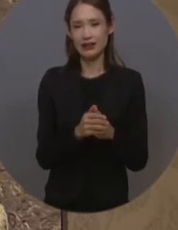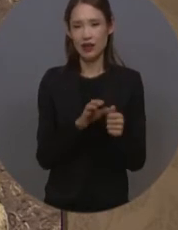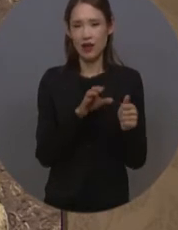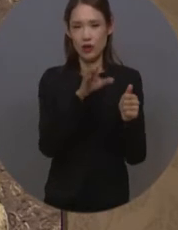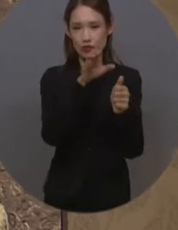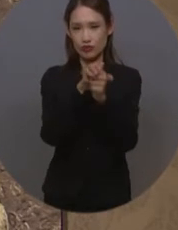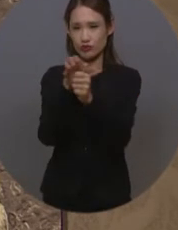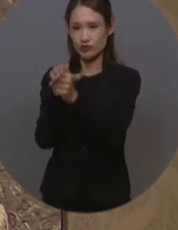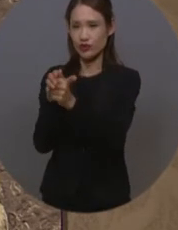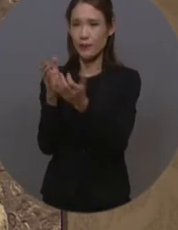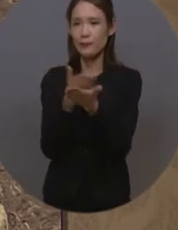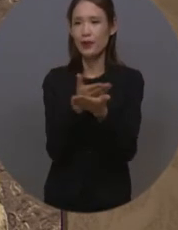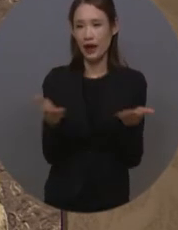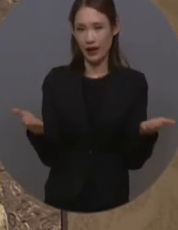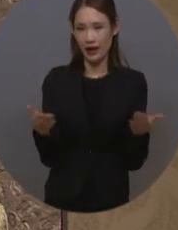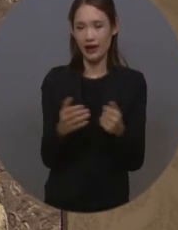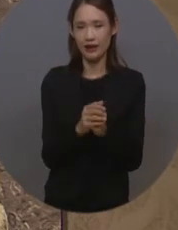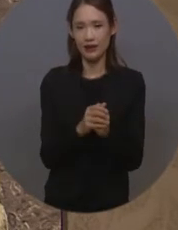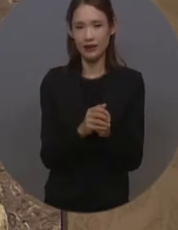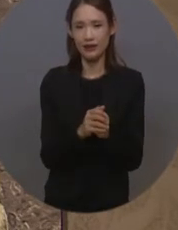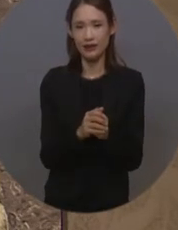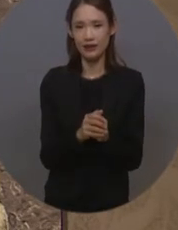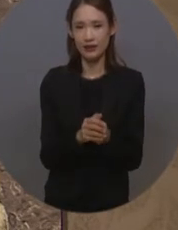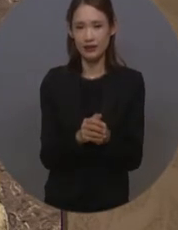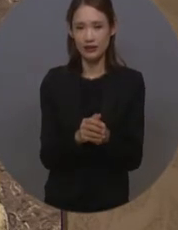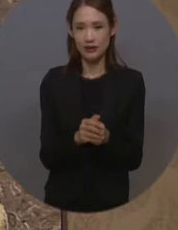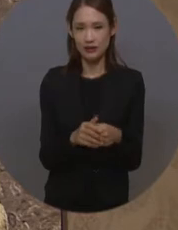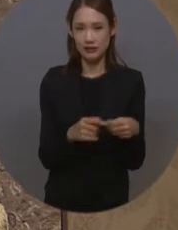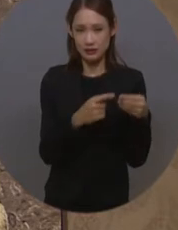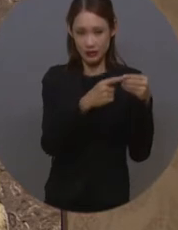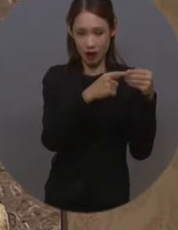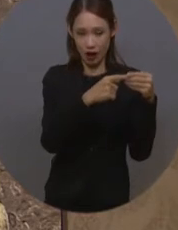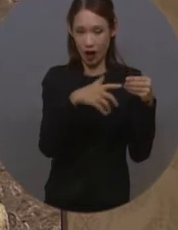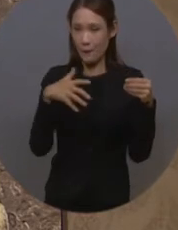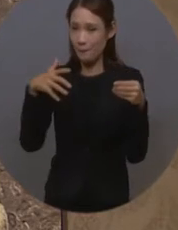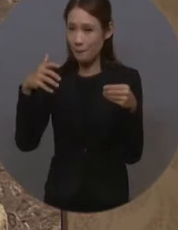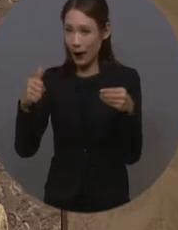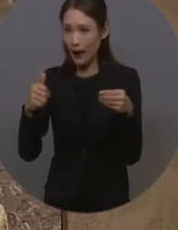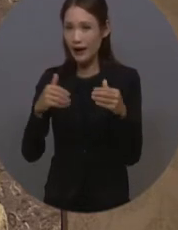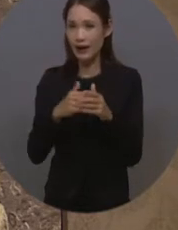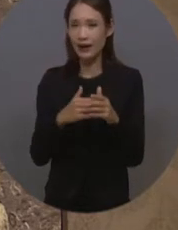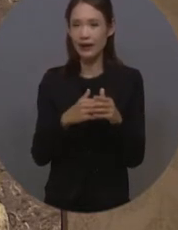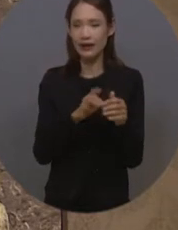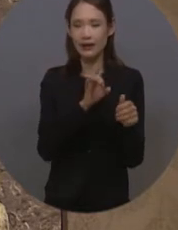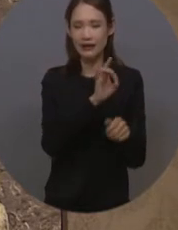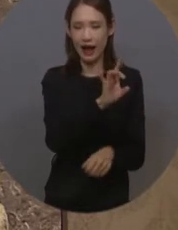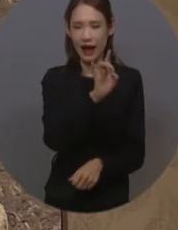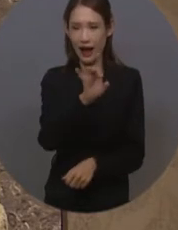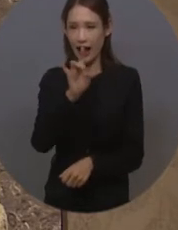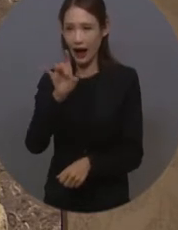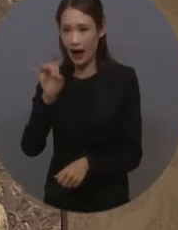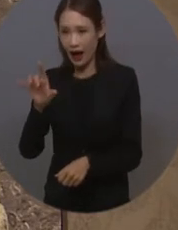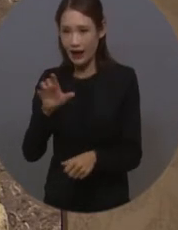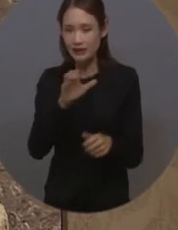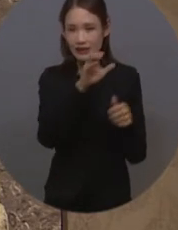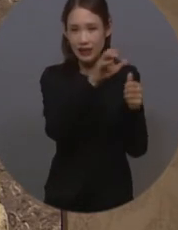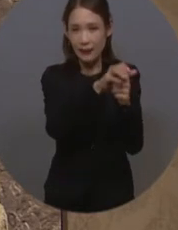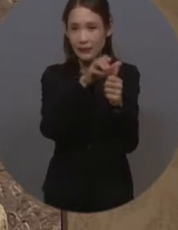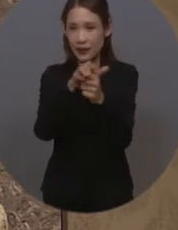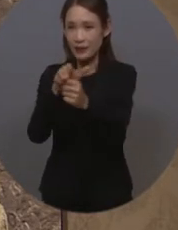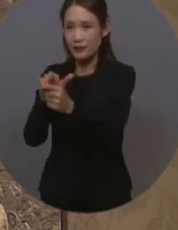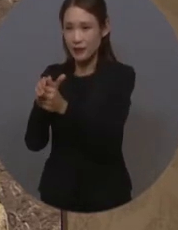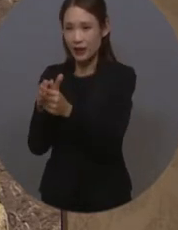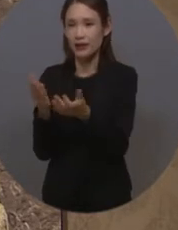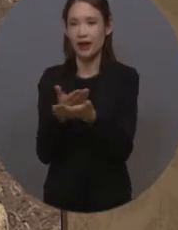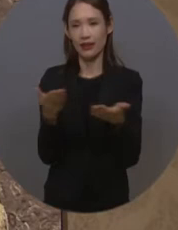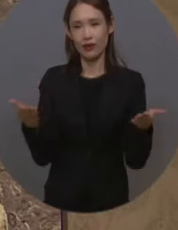있습니다. 네. 처음에 이제 그 시작서부터 마지막 포장에 이르기까지 각각의 담당자들이 따로 있습니다.